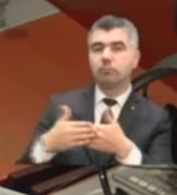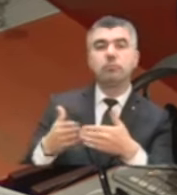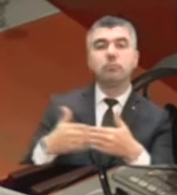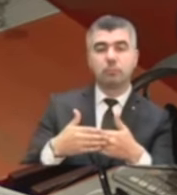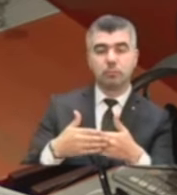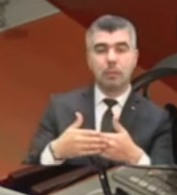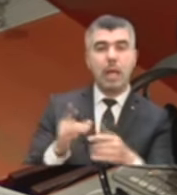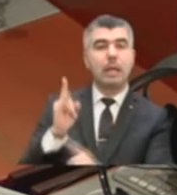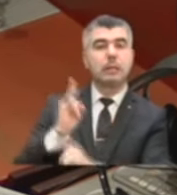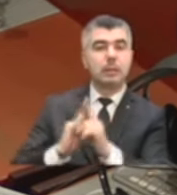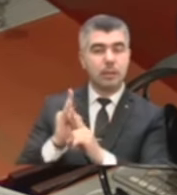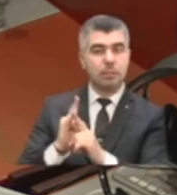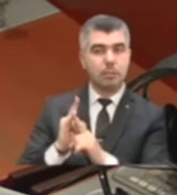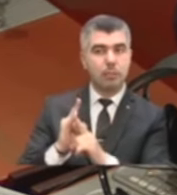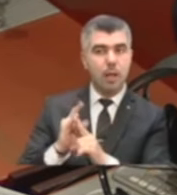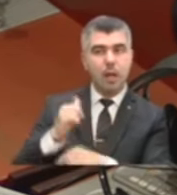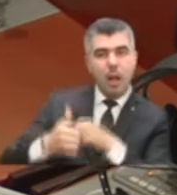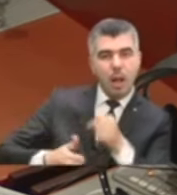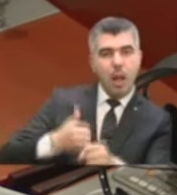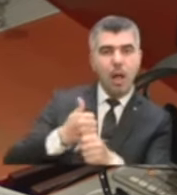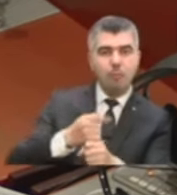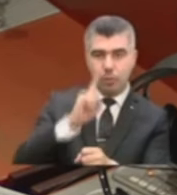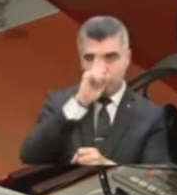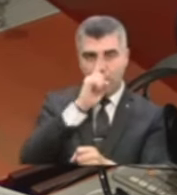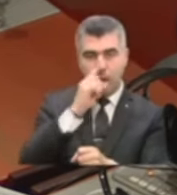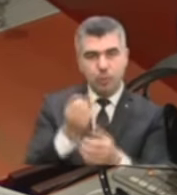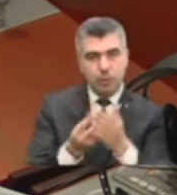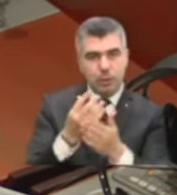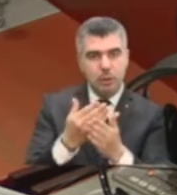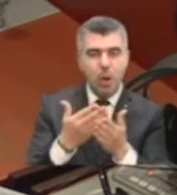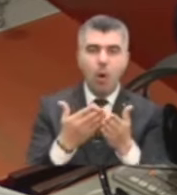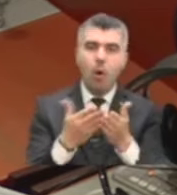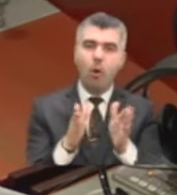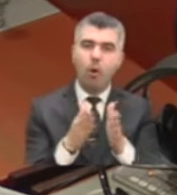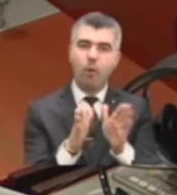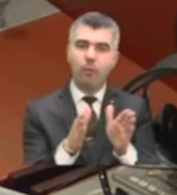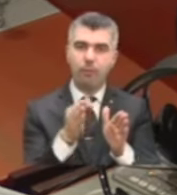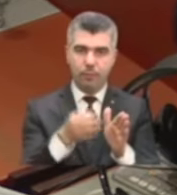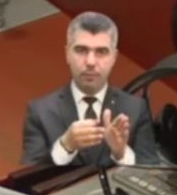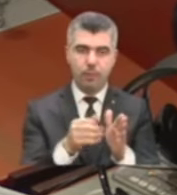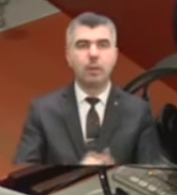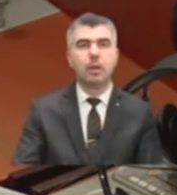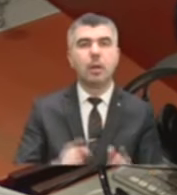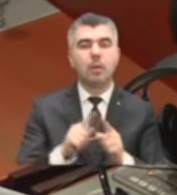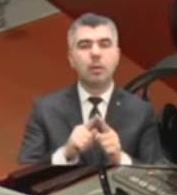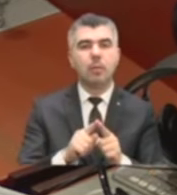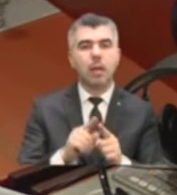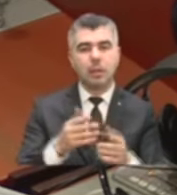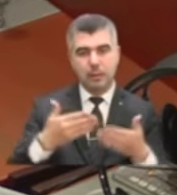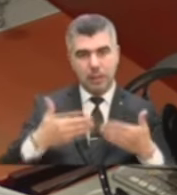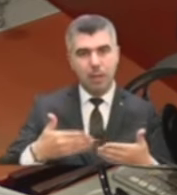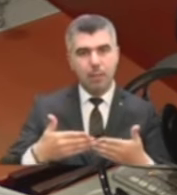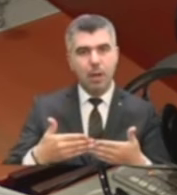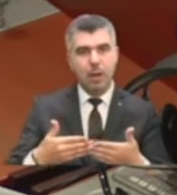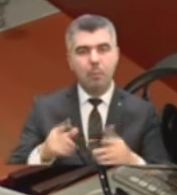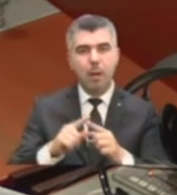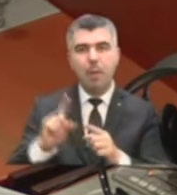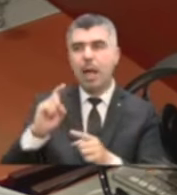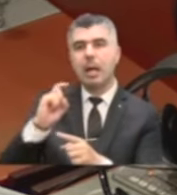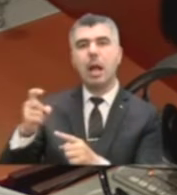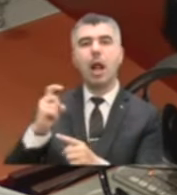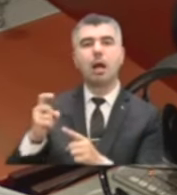باش يكونوا واجدين السنة المقبلة. حاولنا الوزارة كتعمل دابا مع شركها على انتقاء فضاءات خاصة باش نحاولوا نتجاوبوا